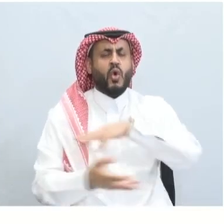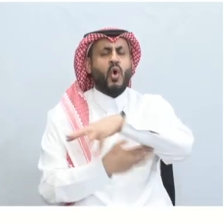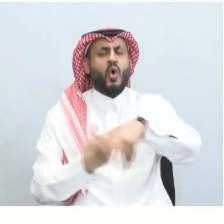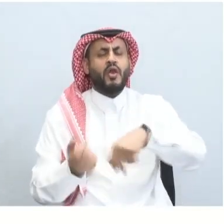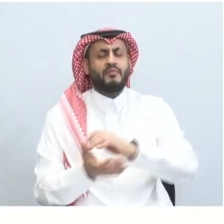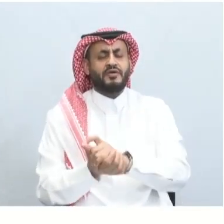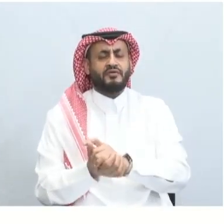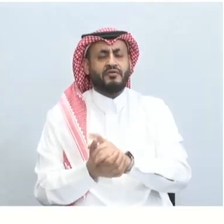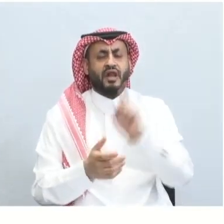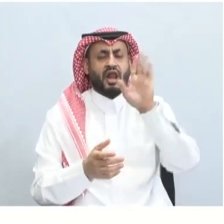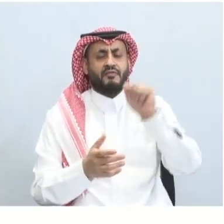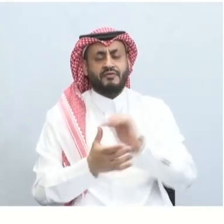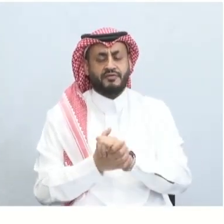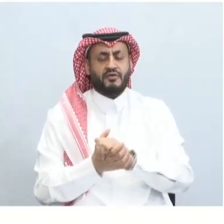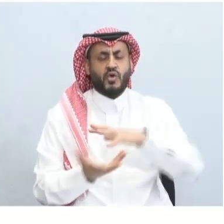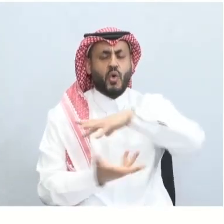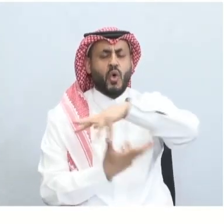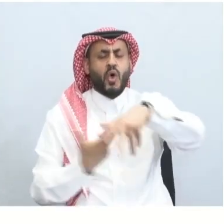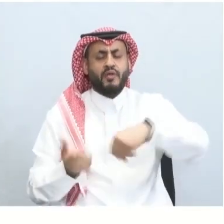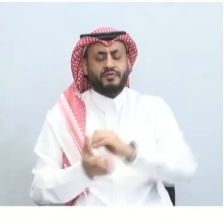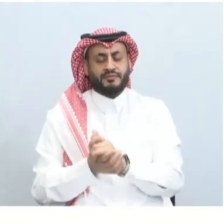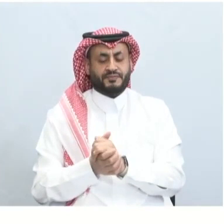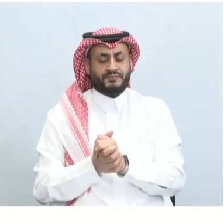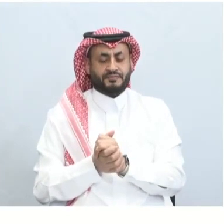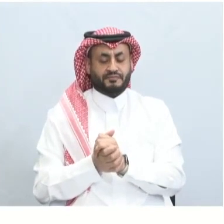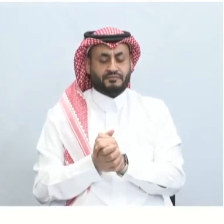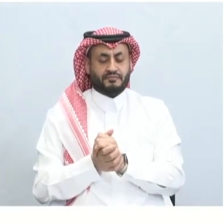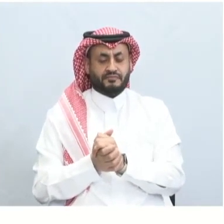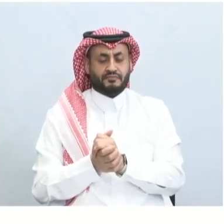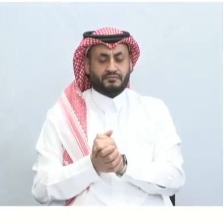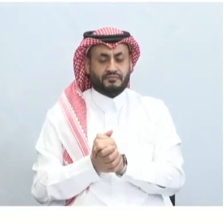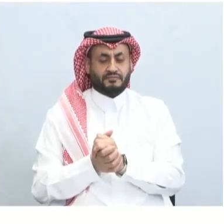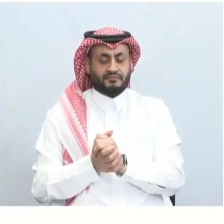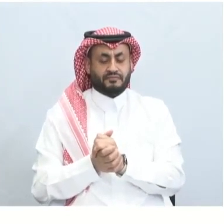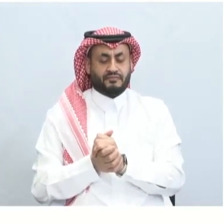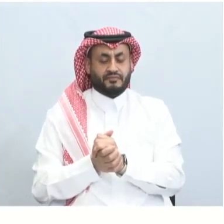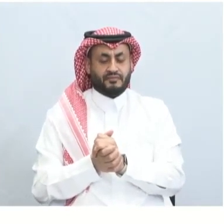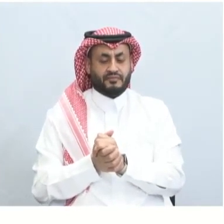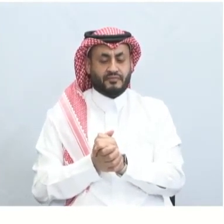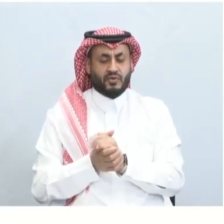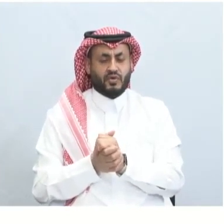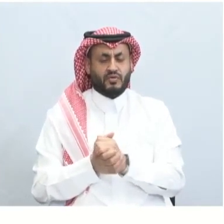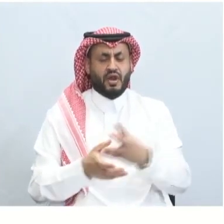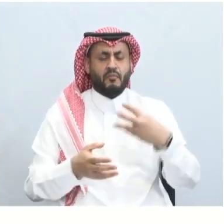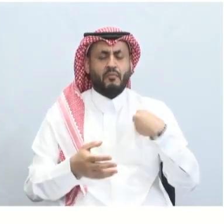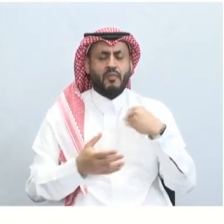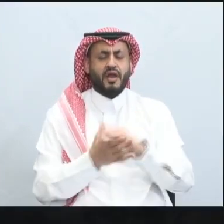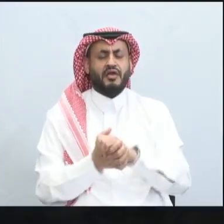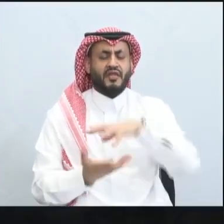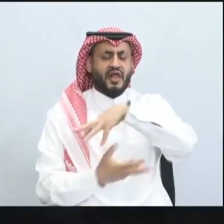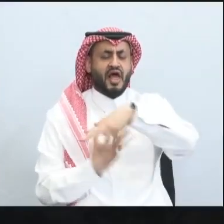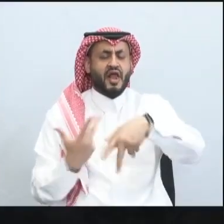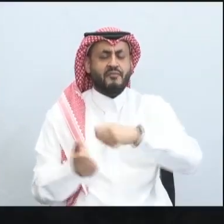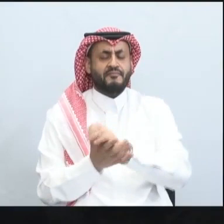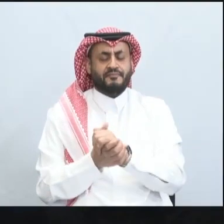الله جمع عالم وهو كل ما سوى الله فهو ربهم فهو مالك هذا العالم سبحانه وتعالى